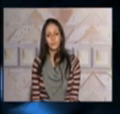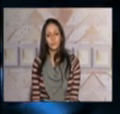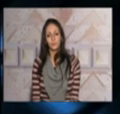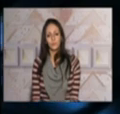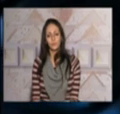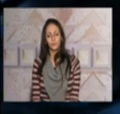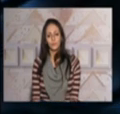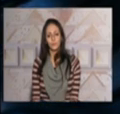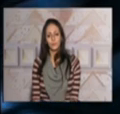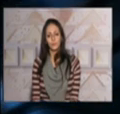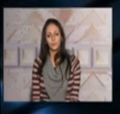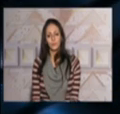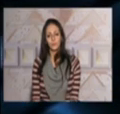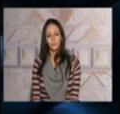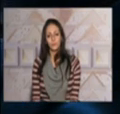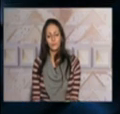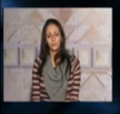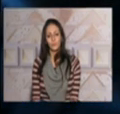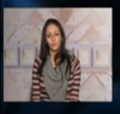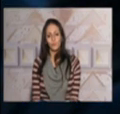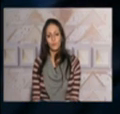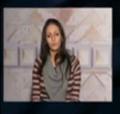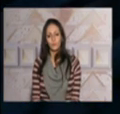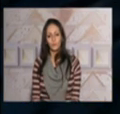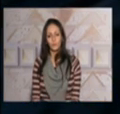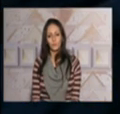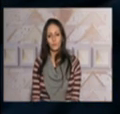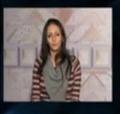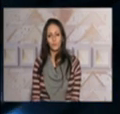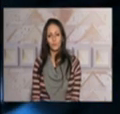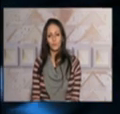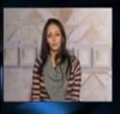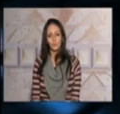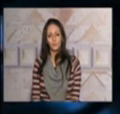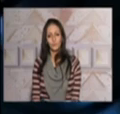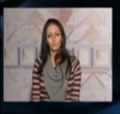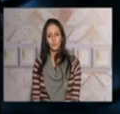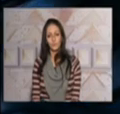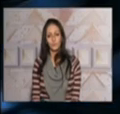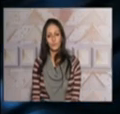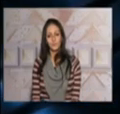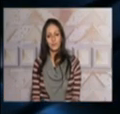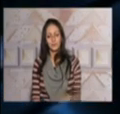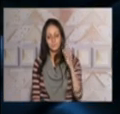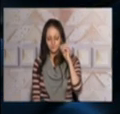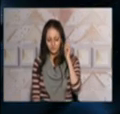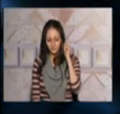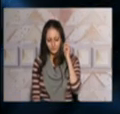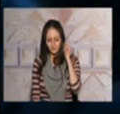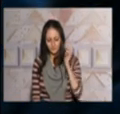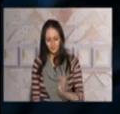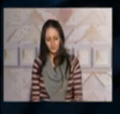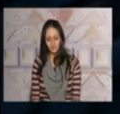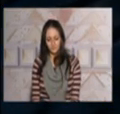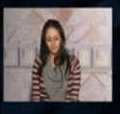الاقصر يعني تذكره الطيران فقط. اوكي، انا على ما اعتقد يا فندم ان ده